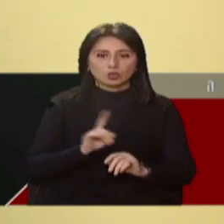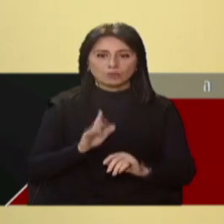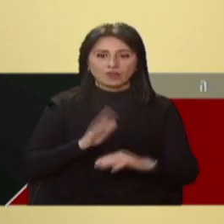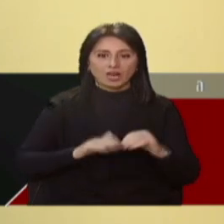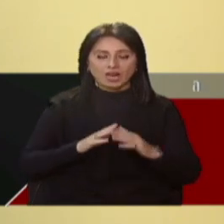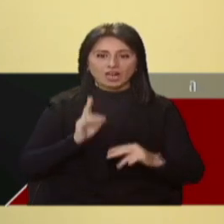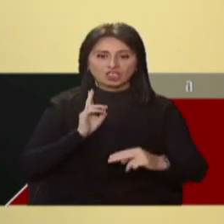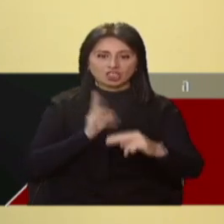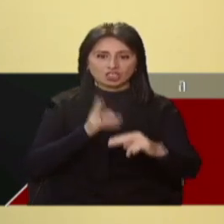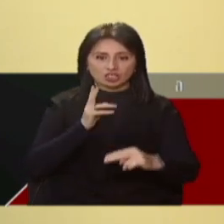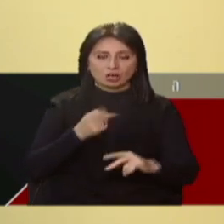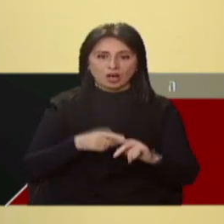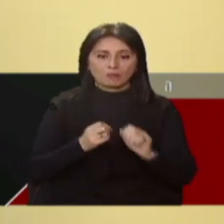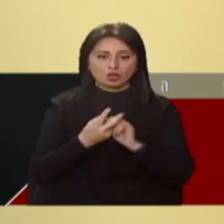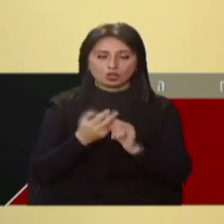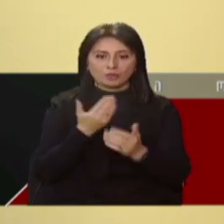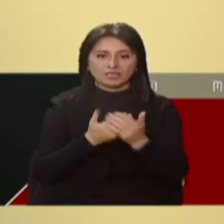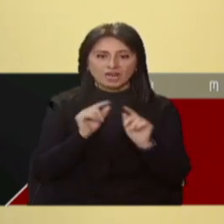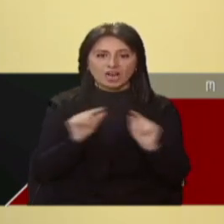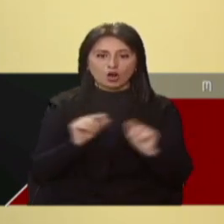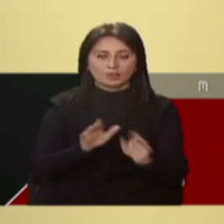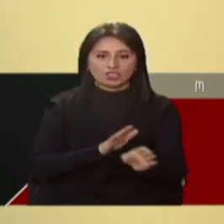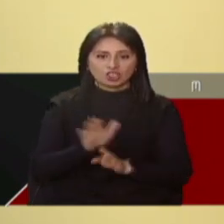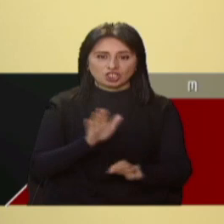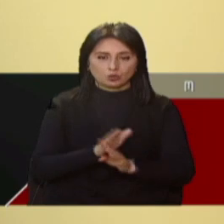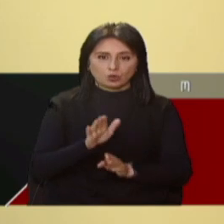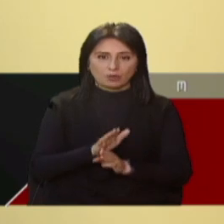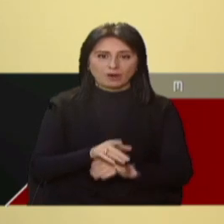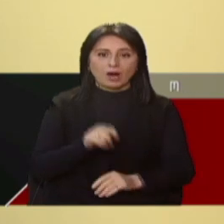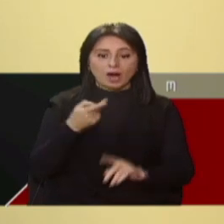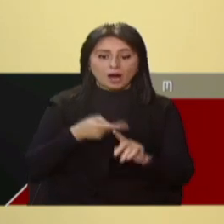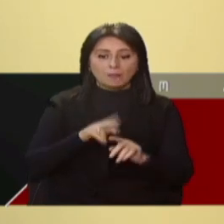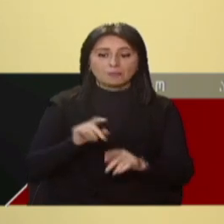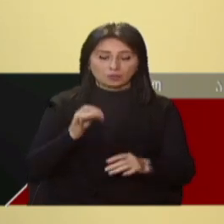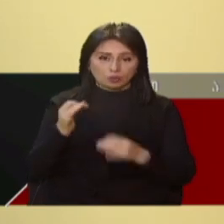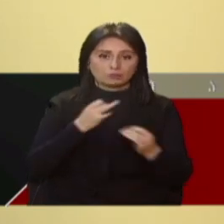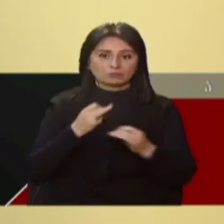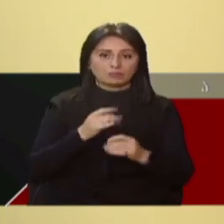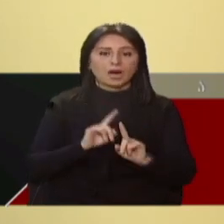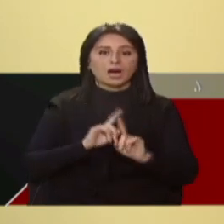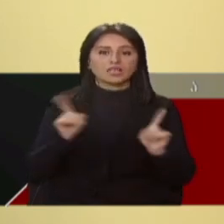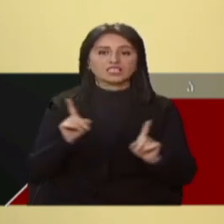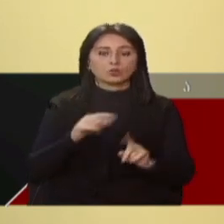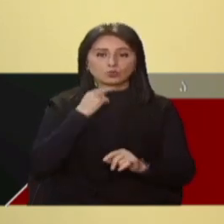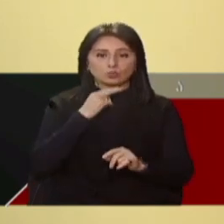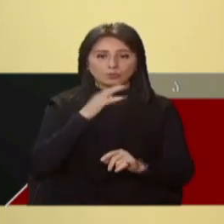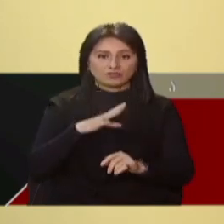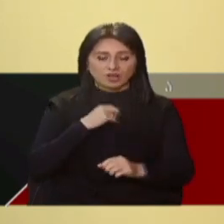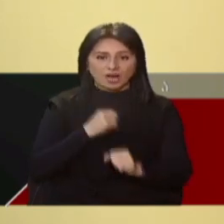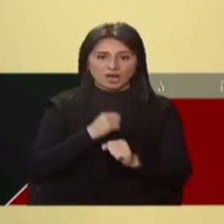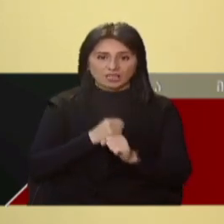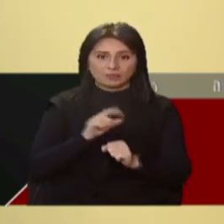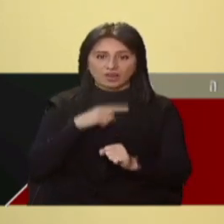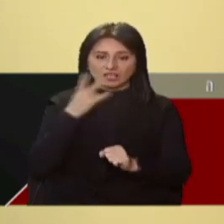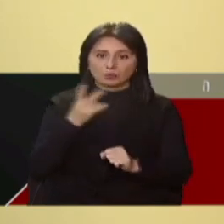ხელი შეეშალოს ამ 12 რეკომენდაციის შესრულებას. Მან ამიტომ მოუწოდა და განსაკუთრებული აქცენტი იყო გაკეთებული,